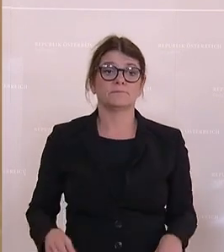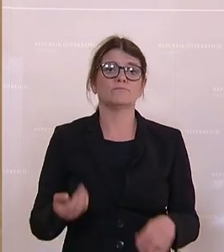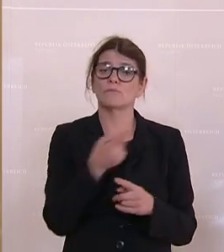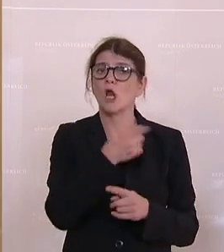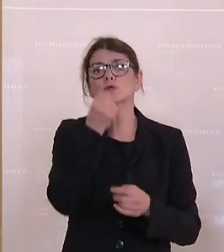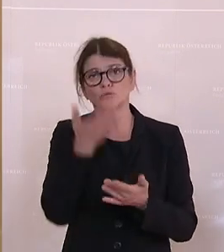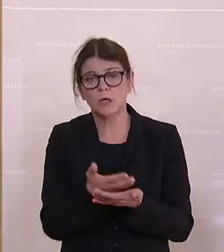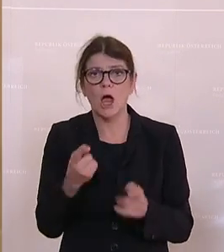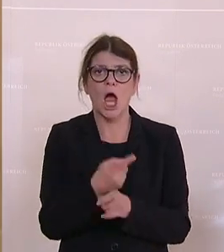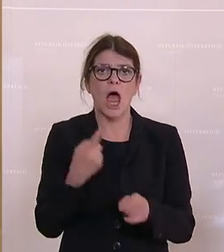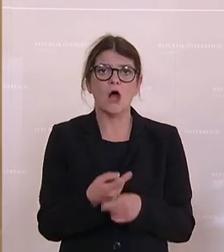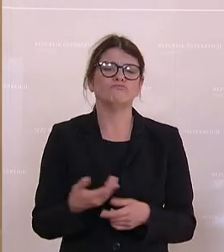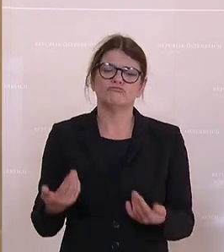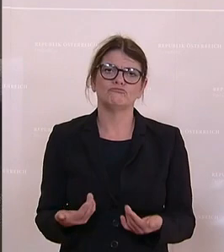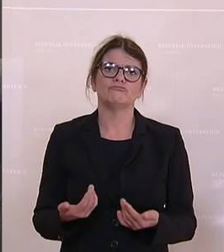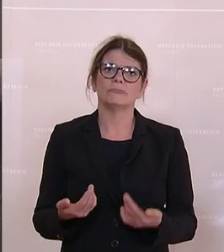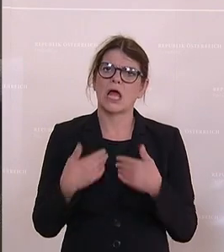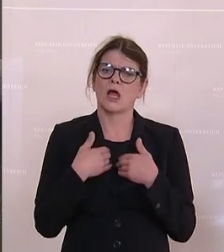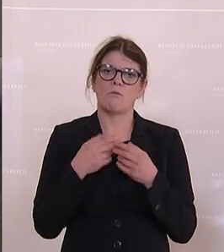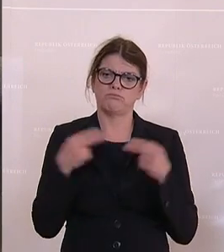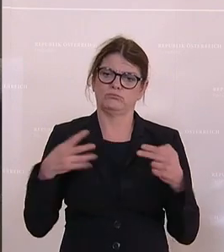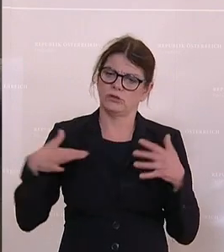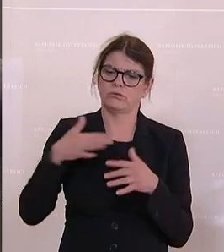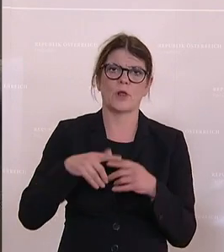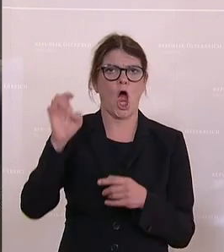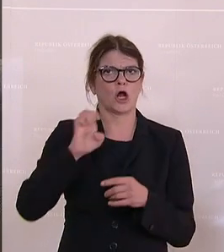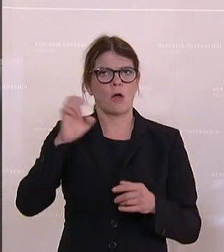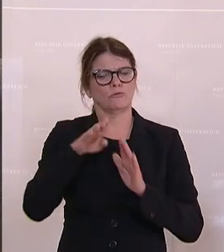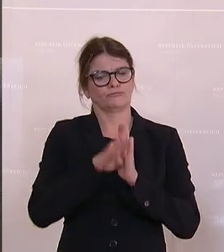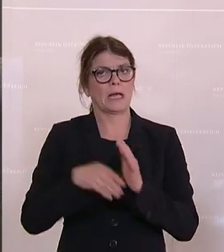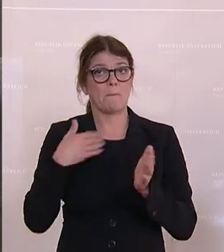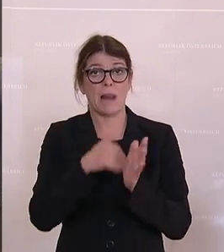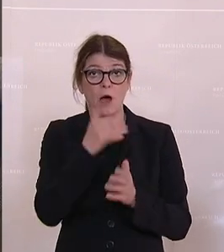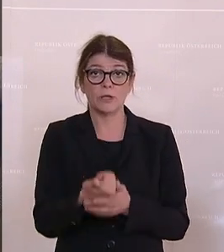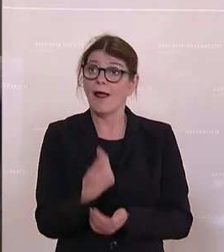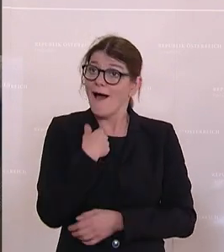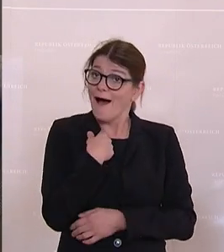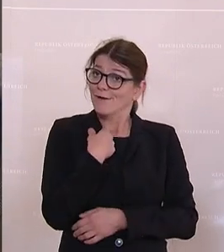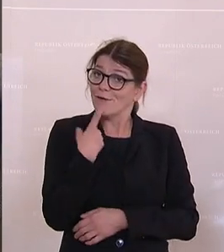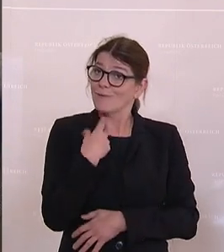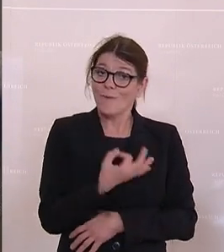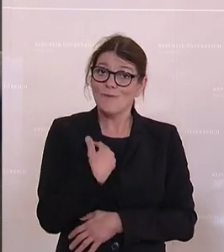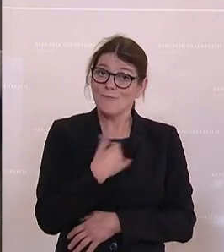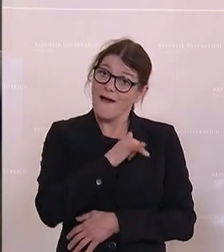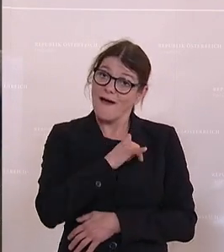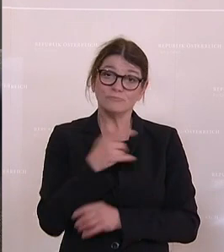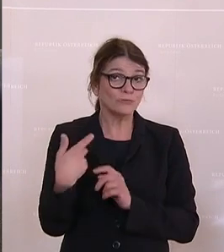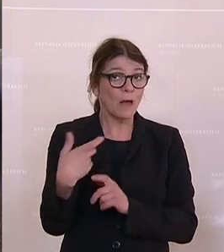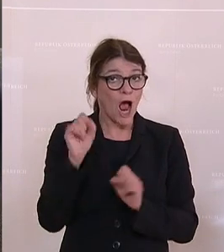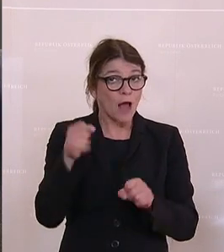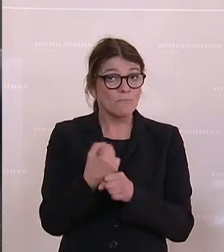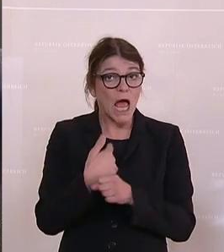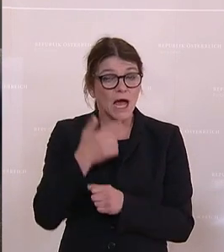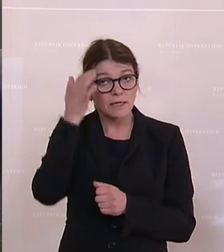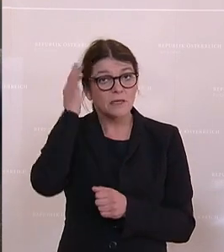ich stehe dazu, dass wir keine bundesweiten und europäischen Vorgaben brauchen. Ich finde das durchaus erfrischend. Ich finde, so eine Debatte können wir ruhig führen. Ich